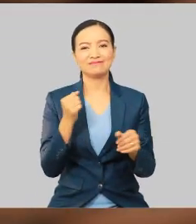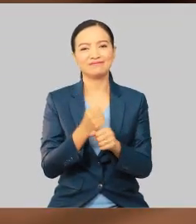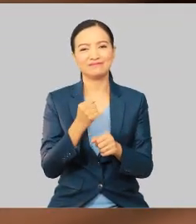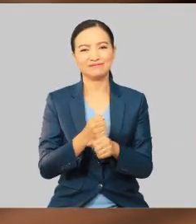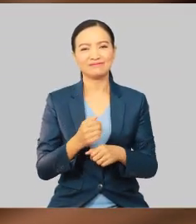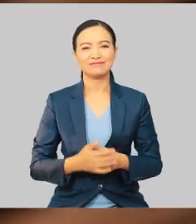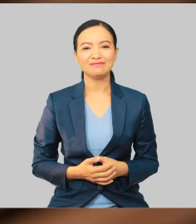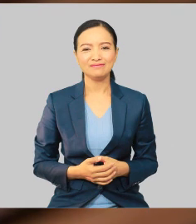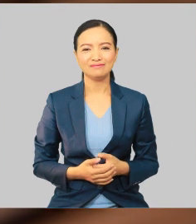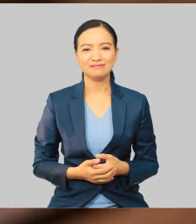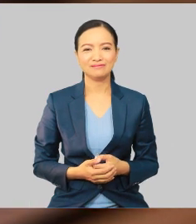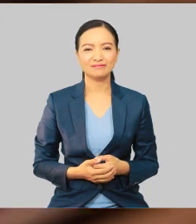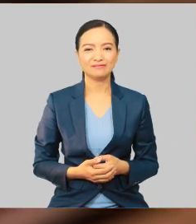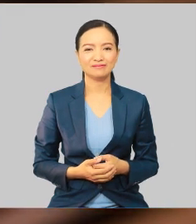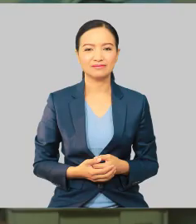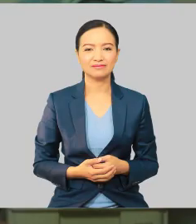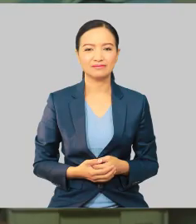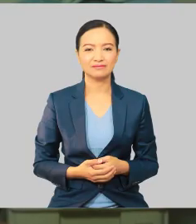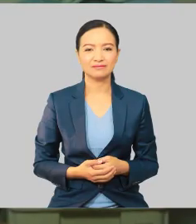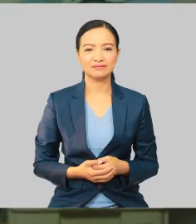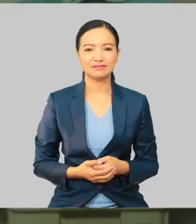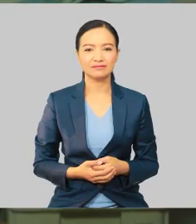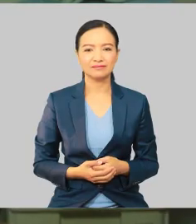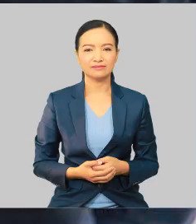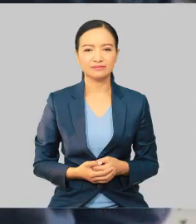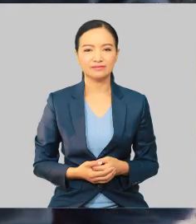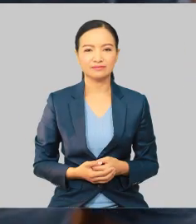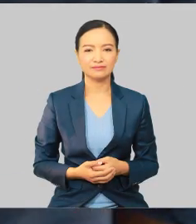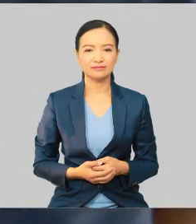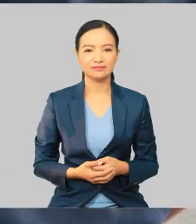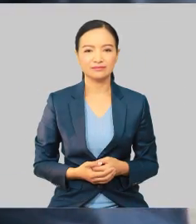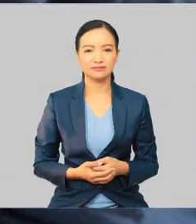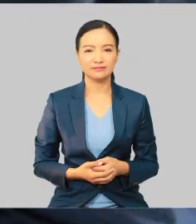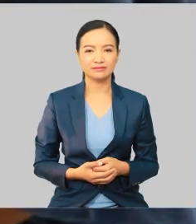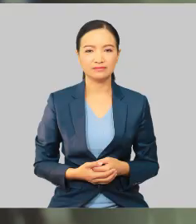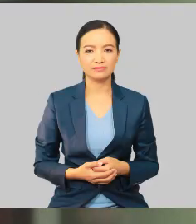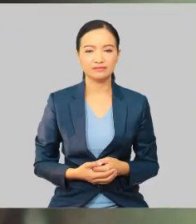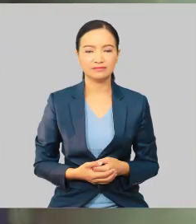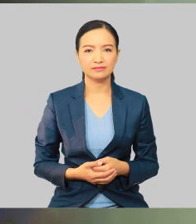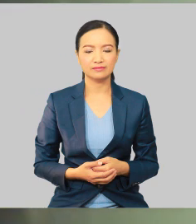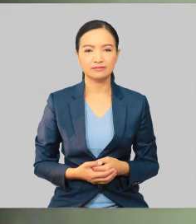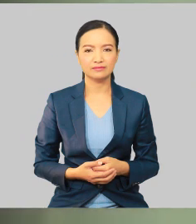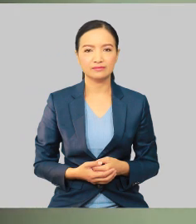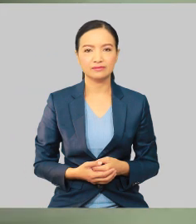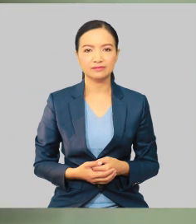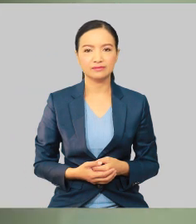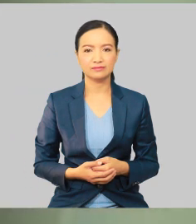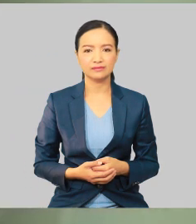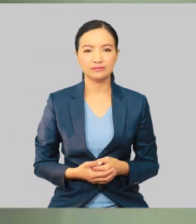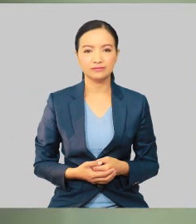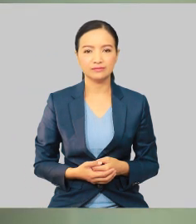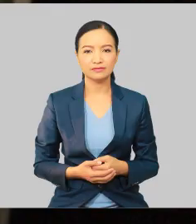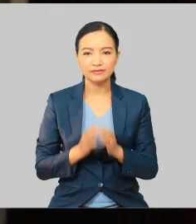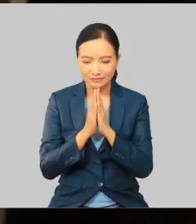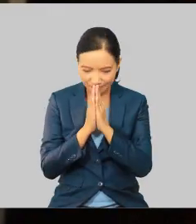นี่ส